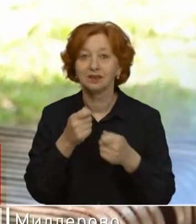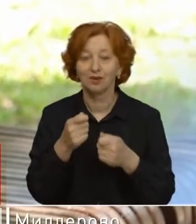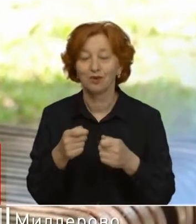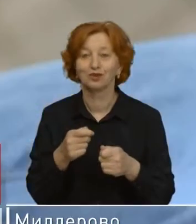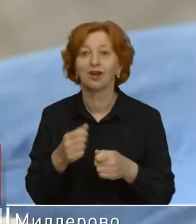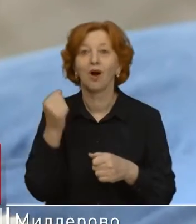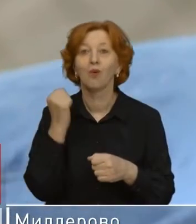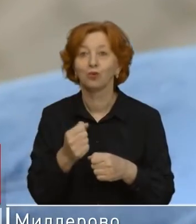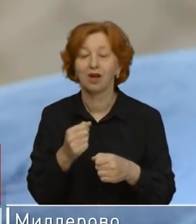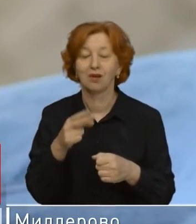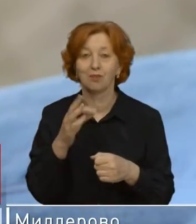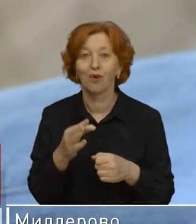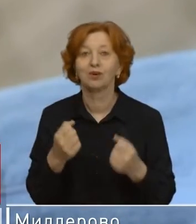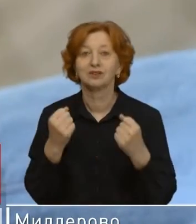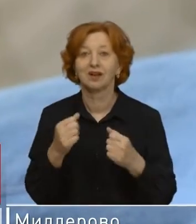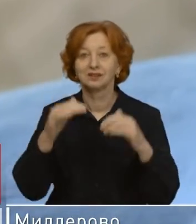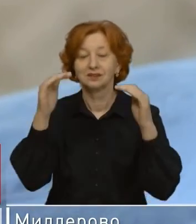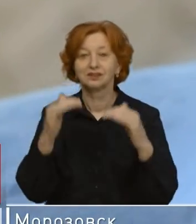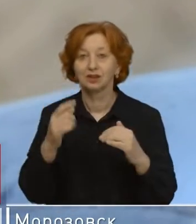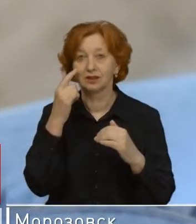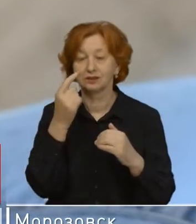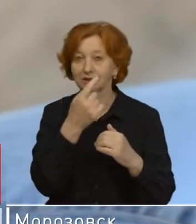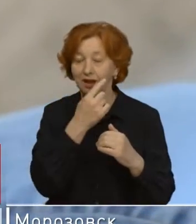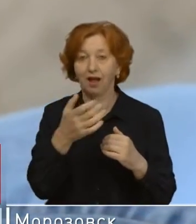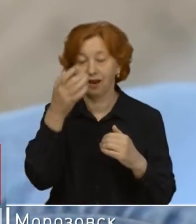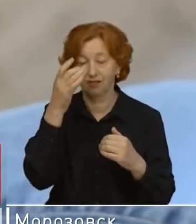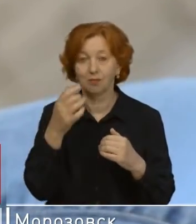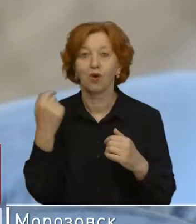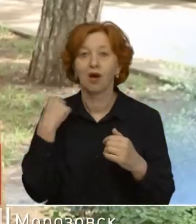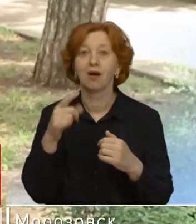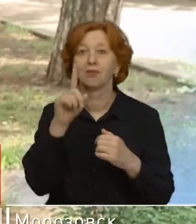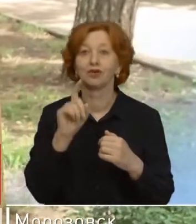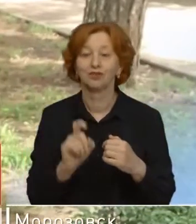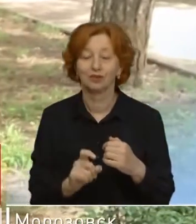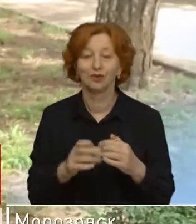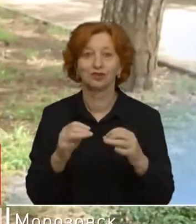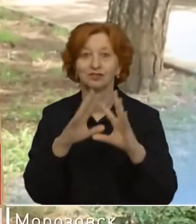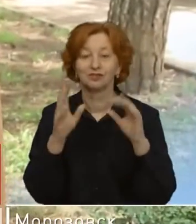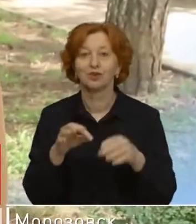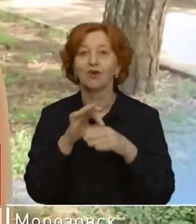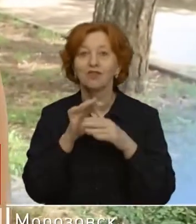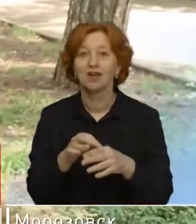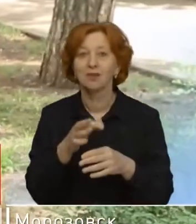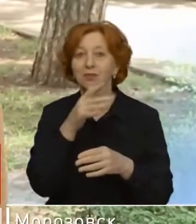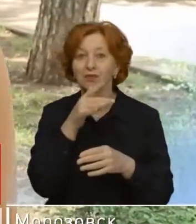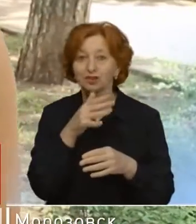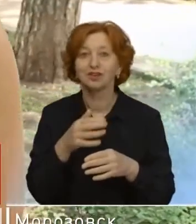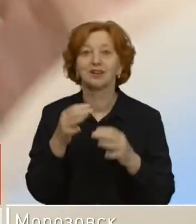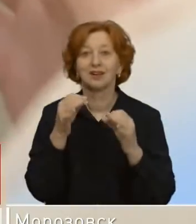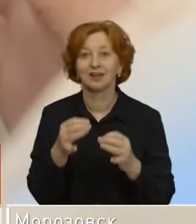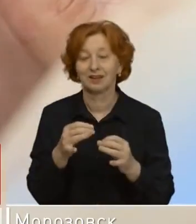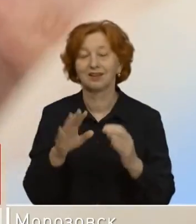наносит удар по здоровью. Снижение зрения, головная боль, искривление осанки. Кто-то после чрезмерного времяпровождения за гаджетами жалуется